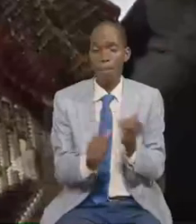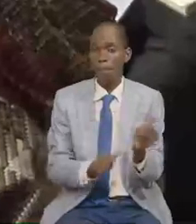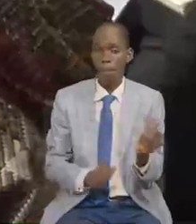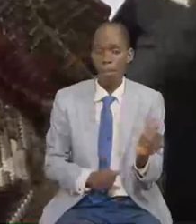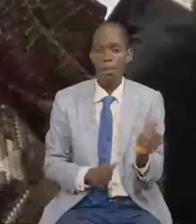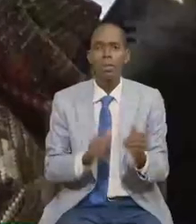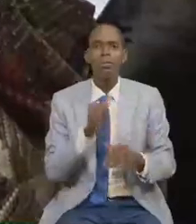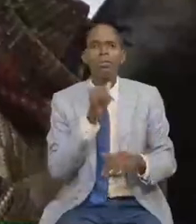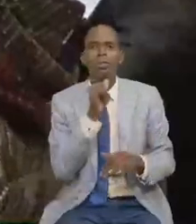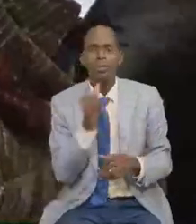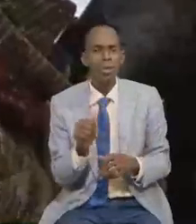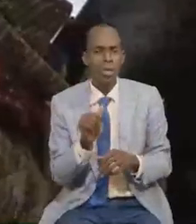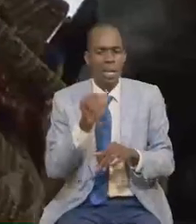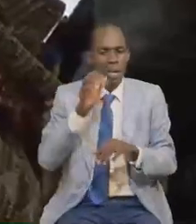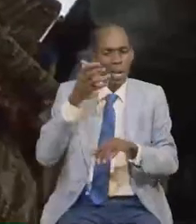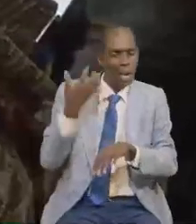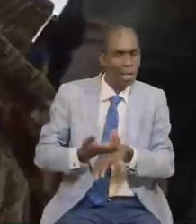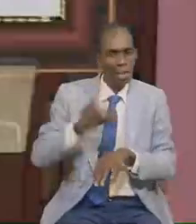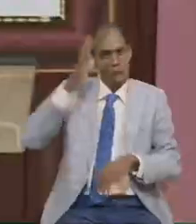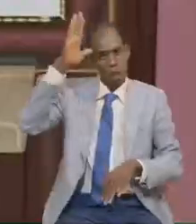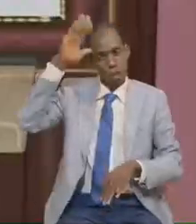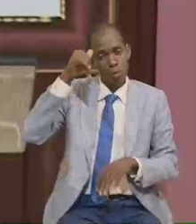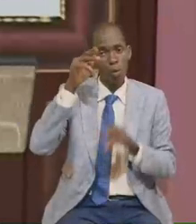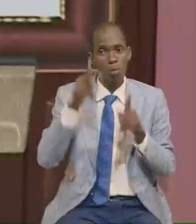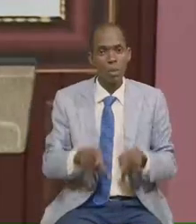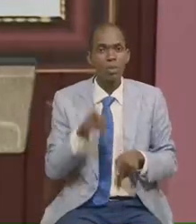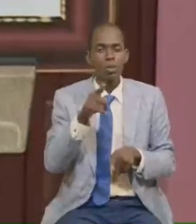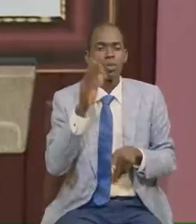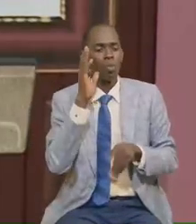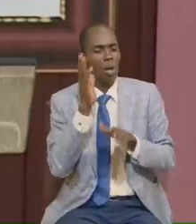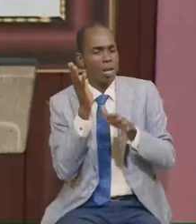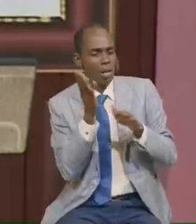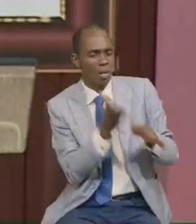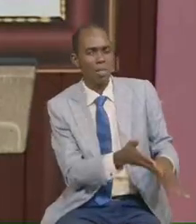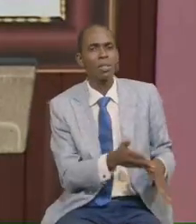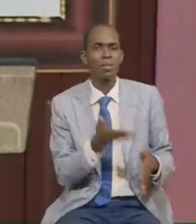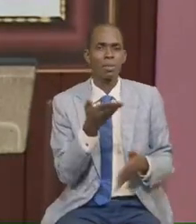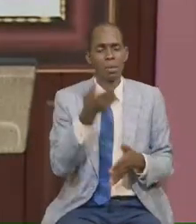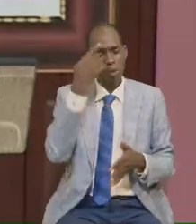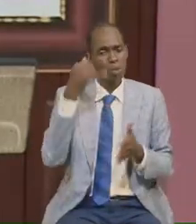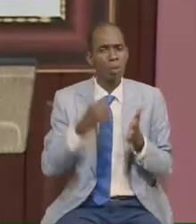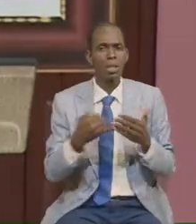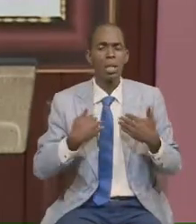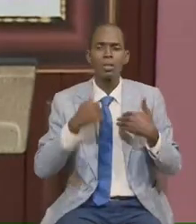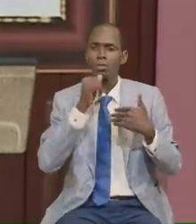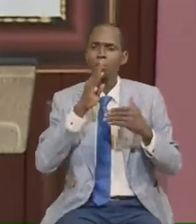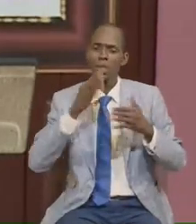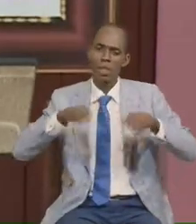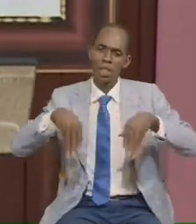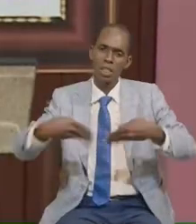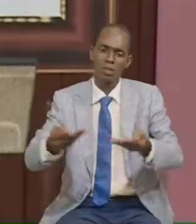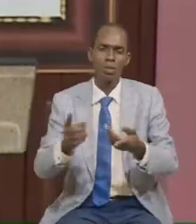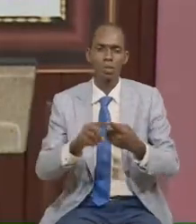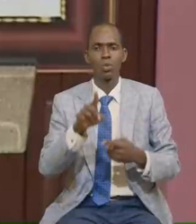pas une personne endurci tu dois quitter ce lieu cela ne t'a pas été donné on dit